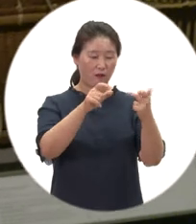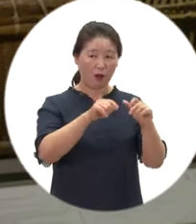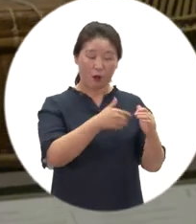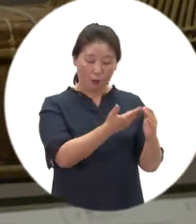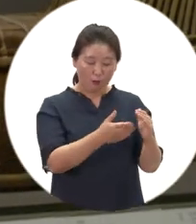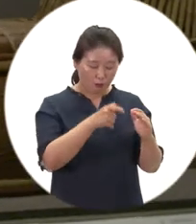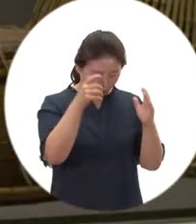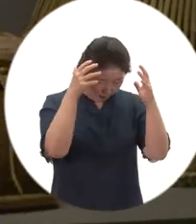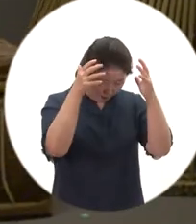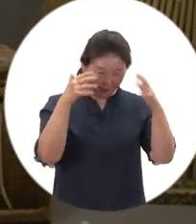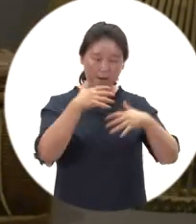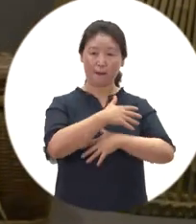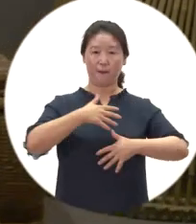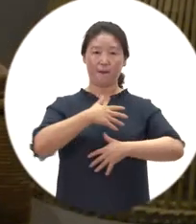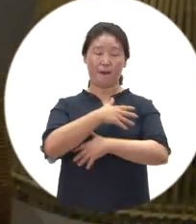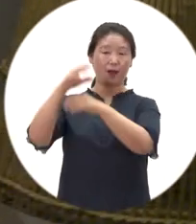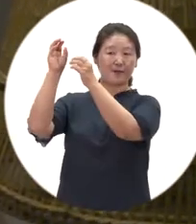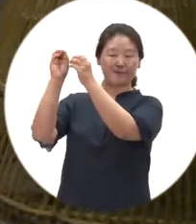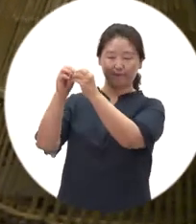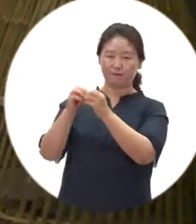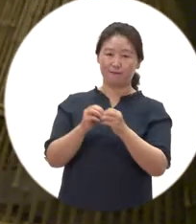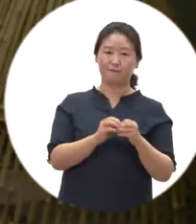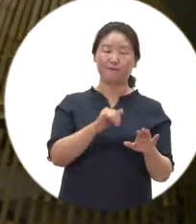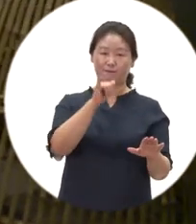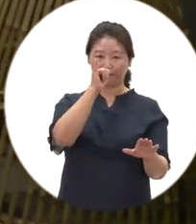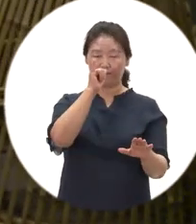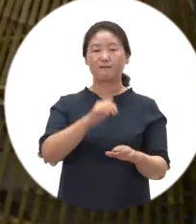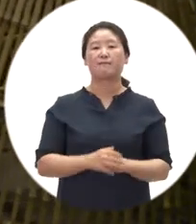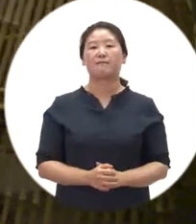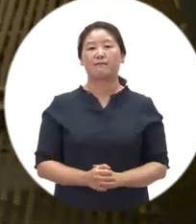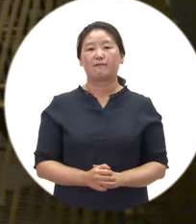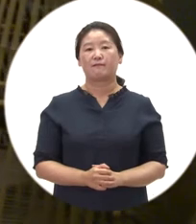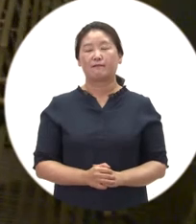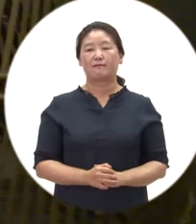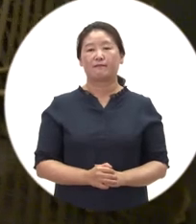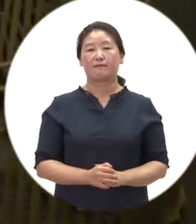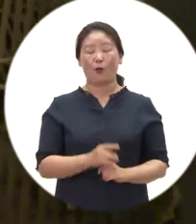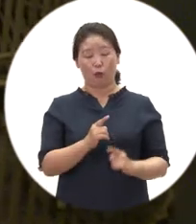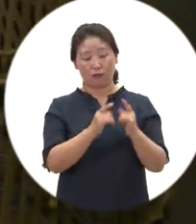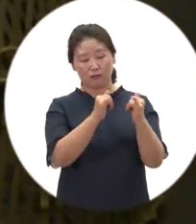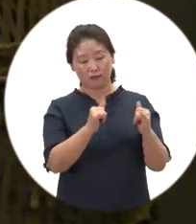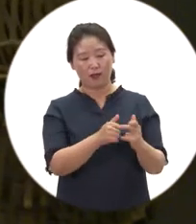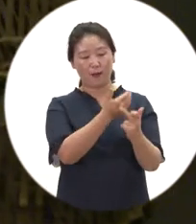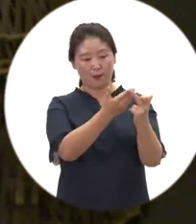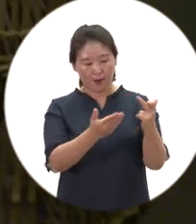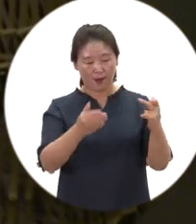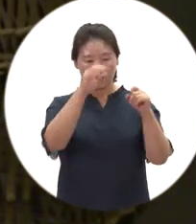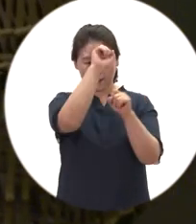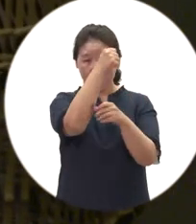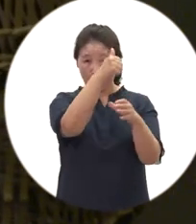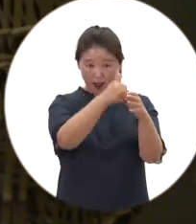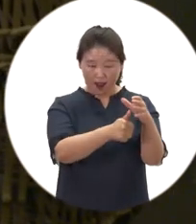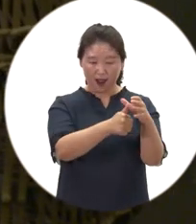머리를 감고 목욕을 하는 풍속인 동유수두 목욕의 줄임말입니다. 유두의 양반들은 창 계곡에 발을